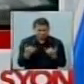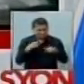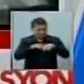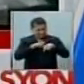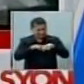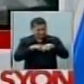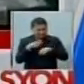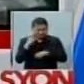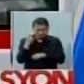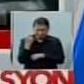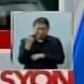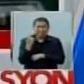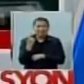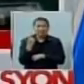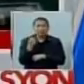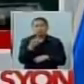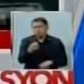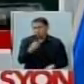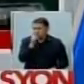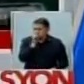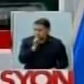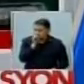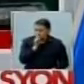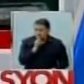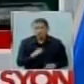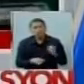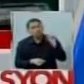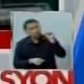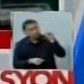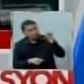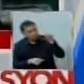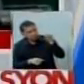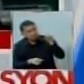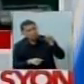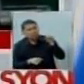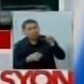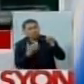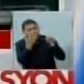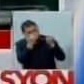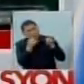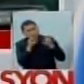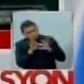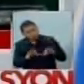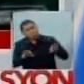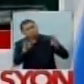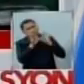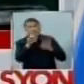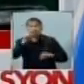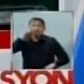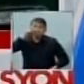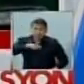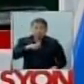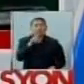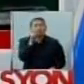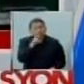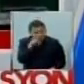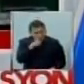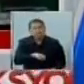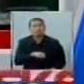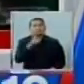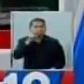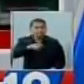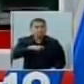buti po't sinatsaga niyo po maghintay? Opo ma'am, kasi kailangan. Kailangan? Kailangan po ng tao.